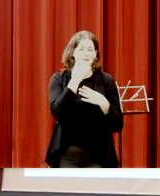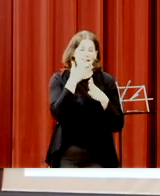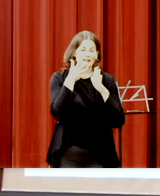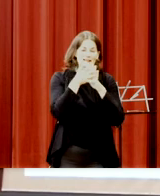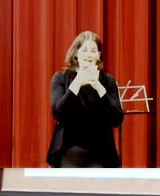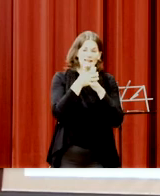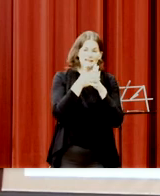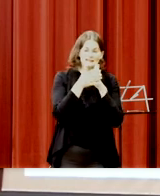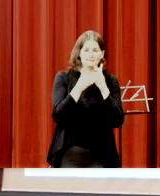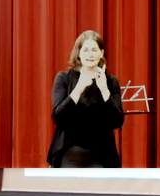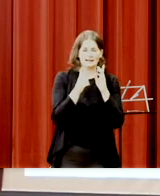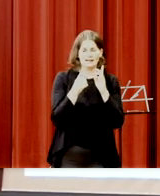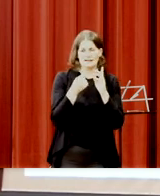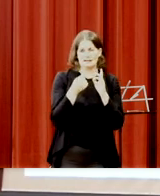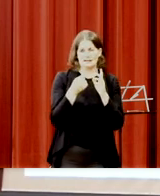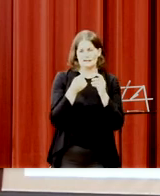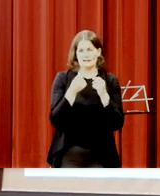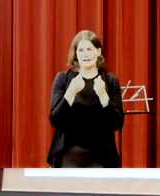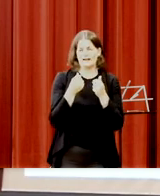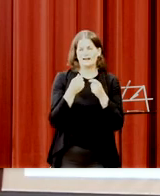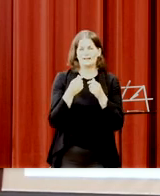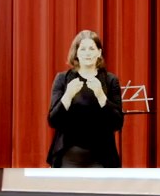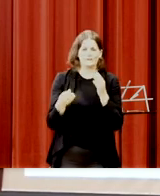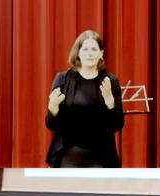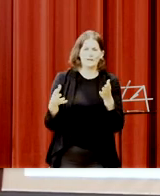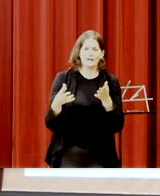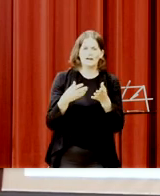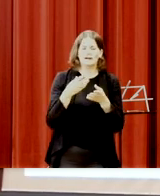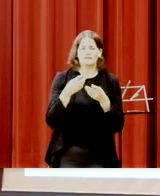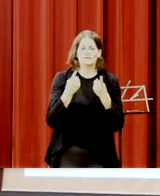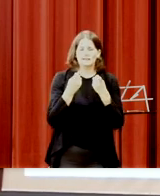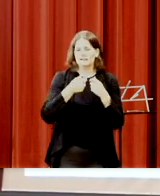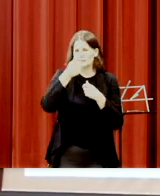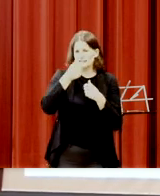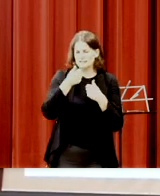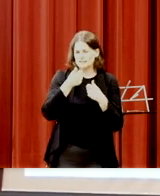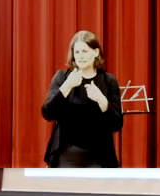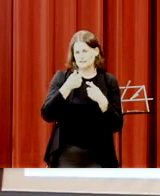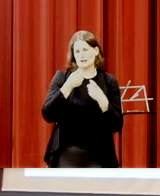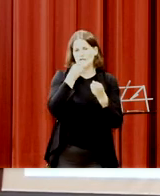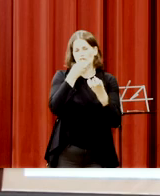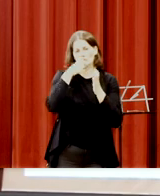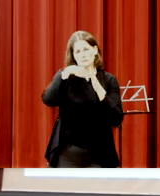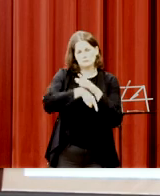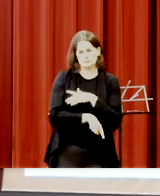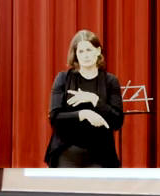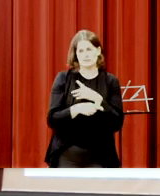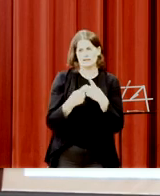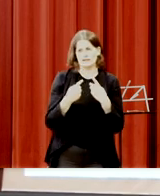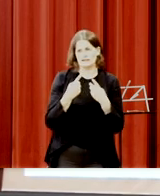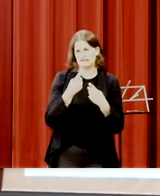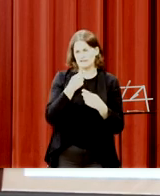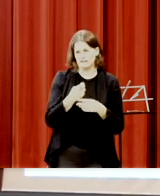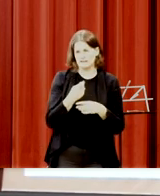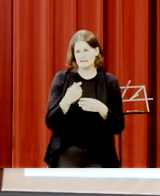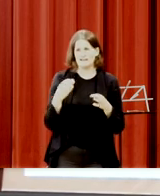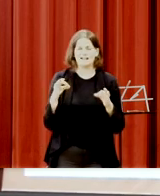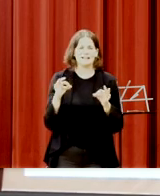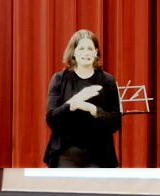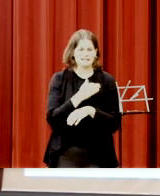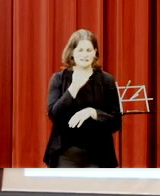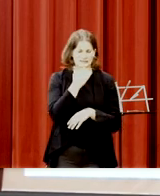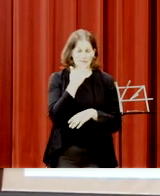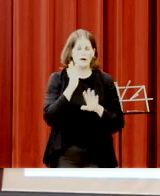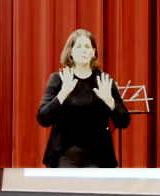difícil. Però el que sí que sabem és que tenim un repte. Abans del juny